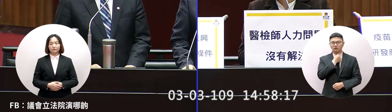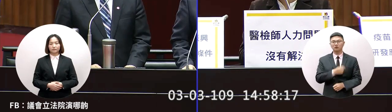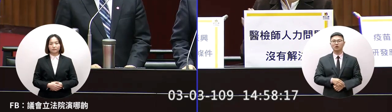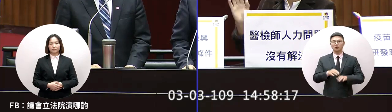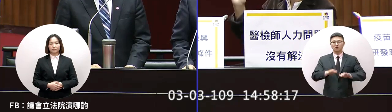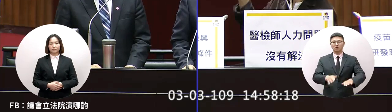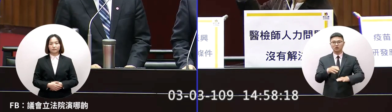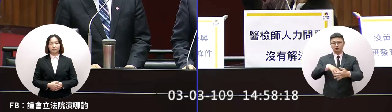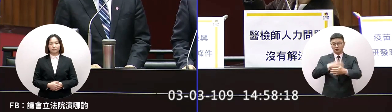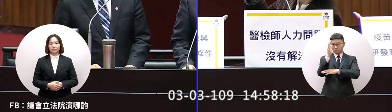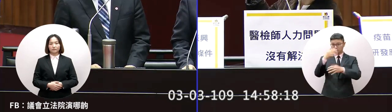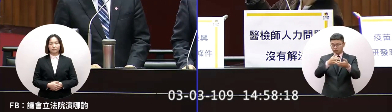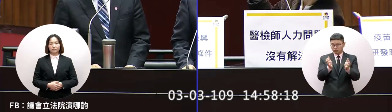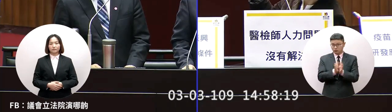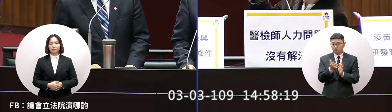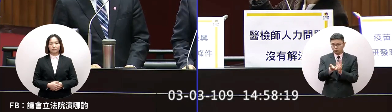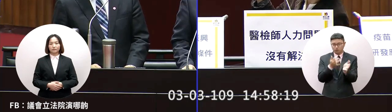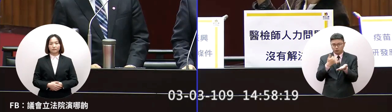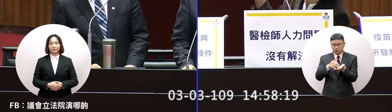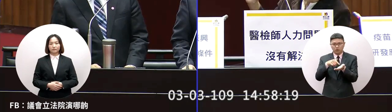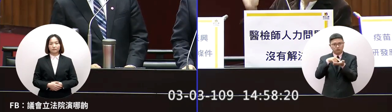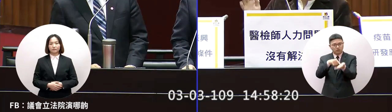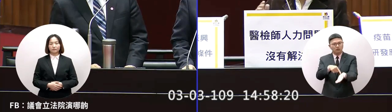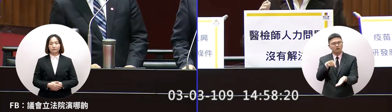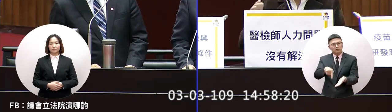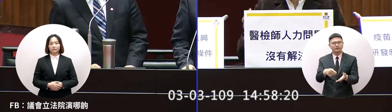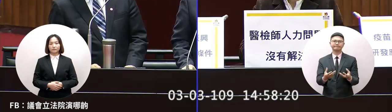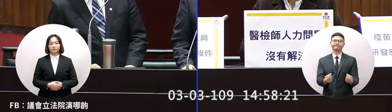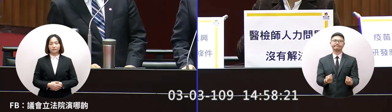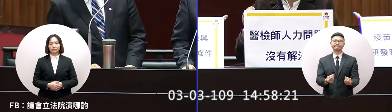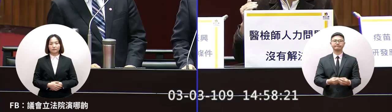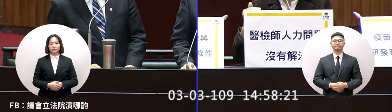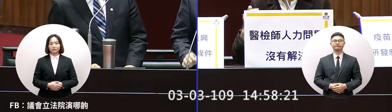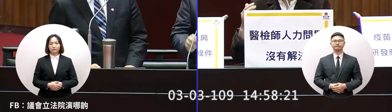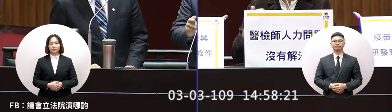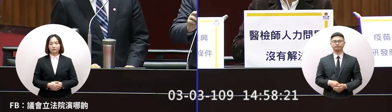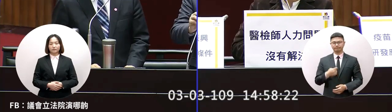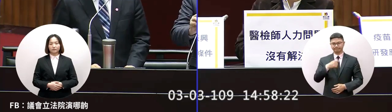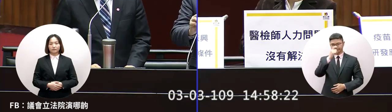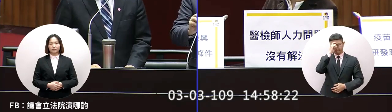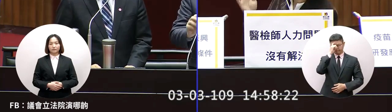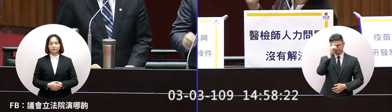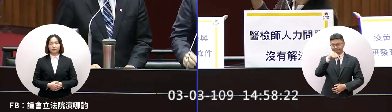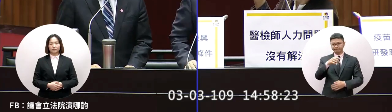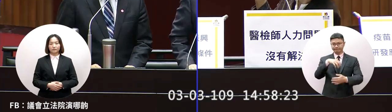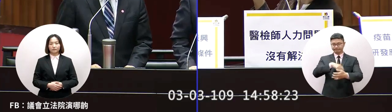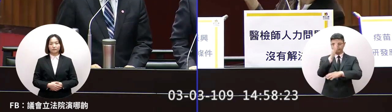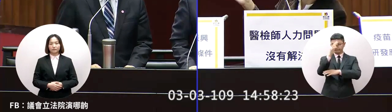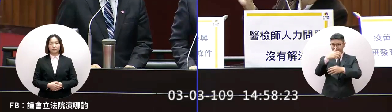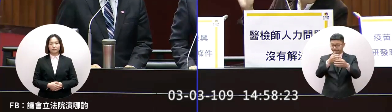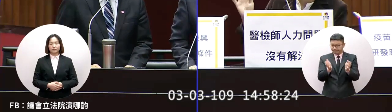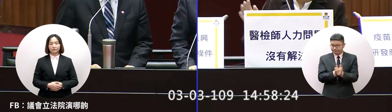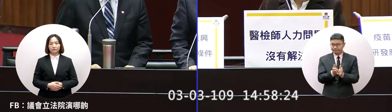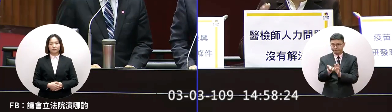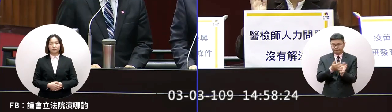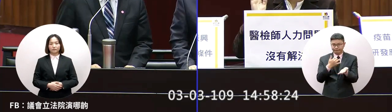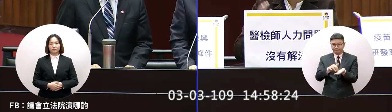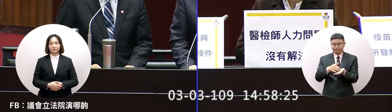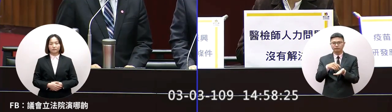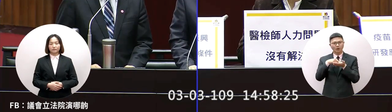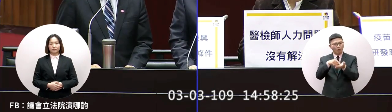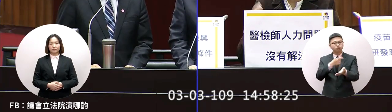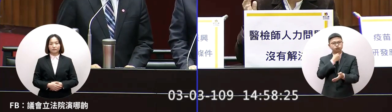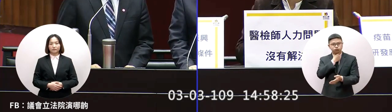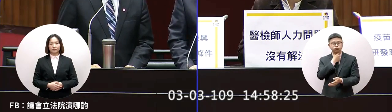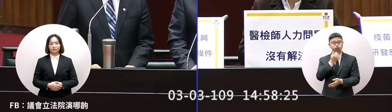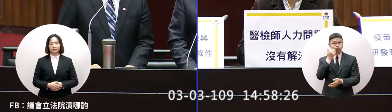是没有编的哈，所以我们建议就是在预算编列能够也把内政部纳进来。那未来跟